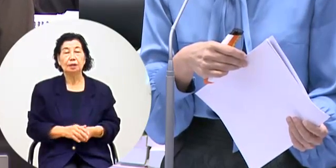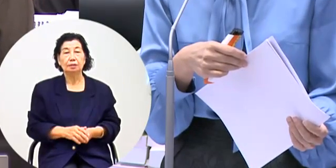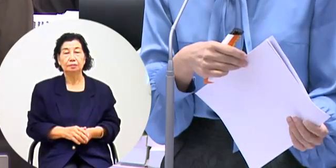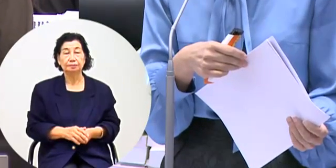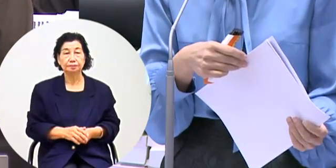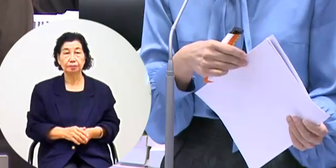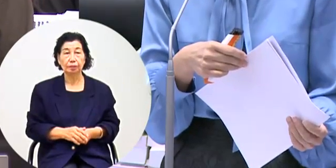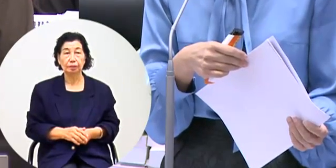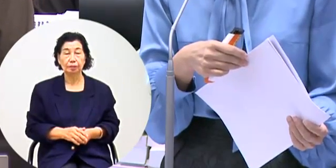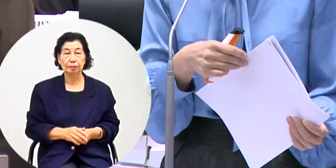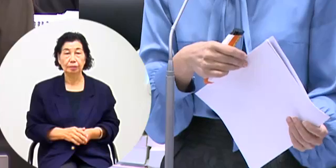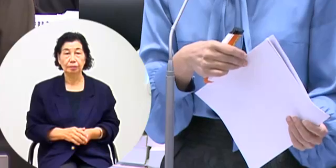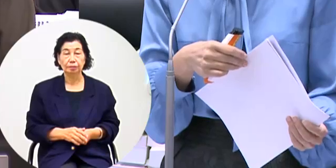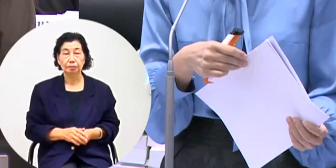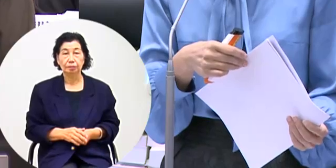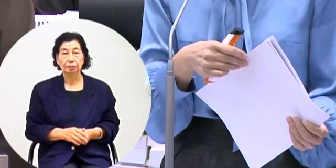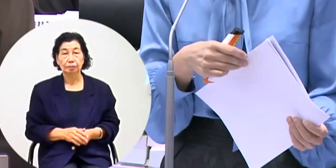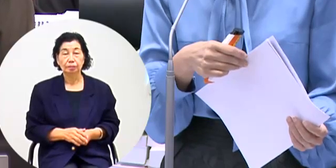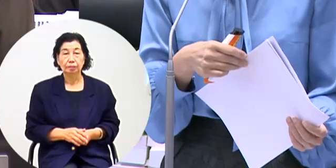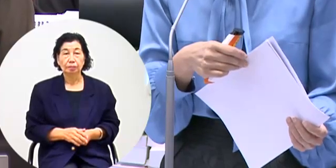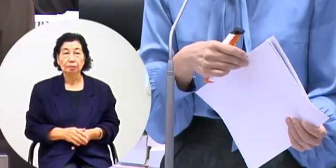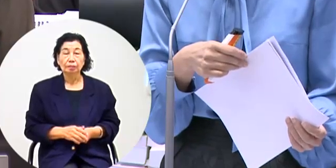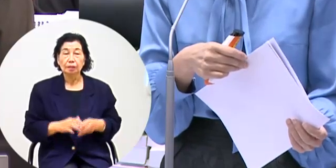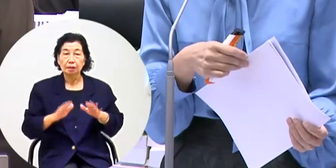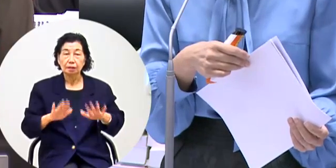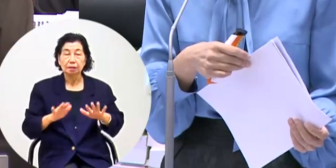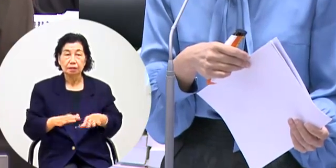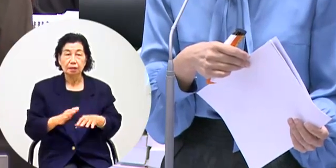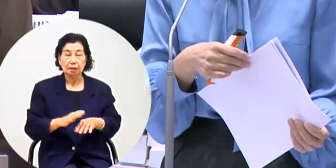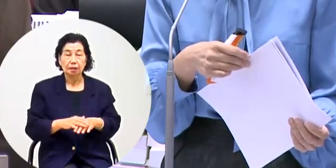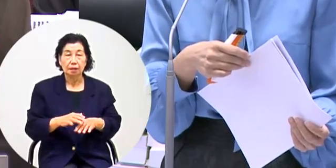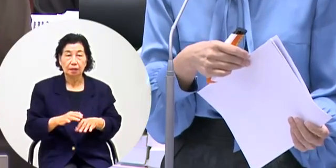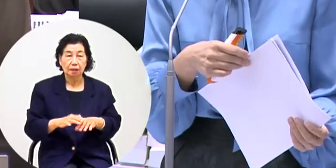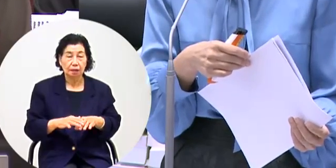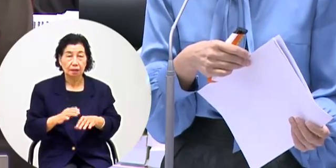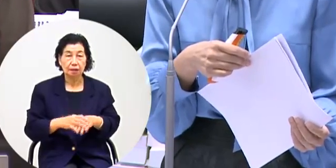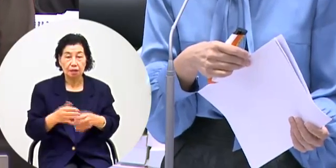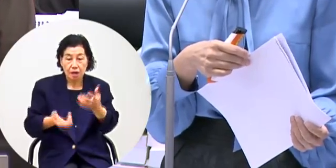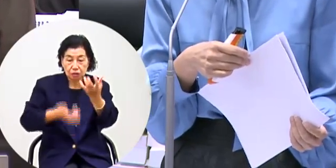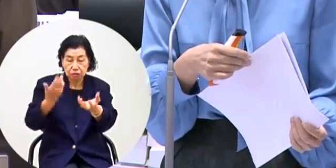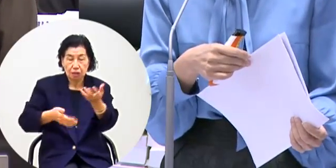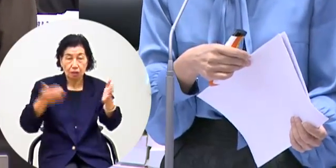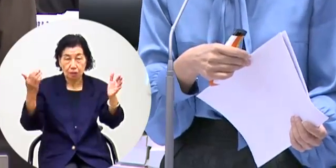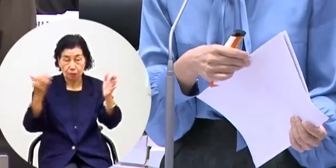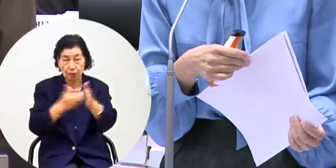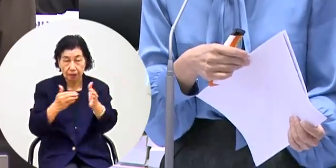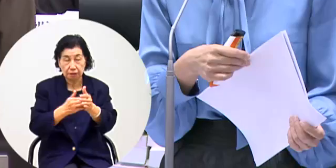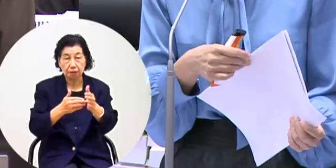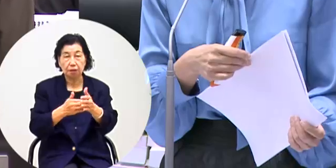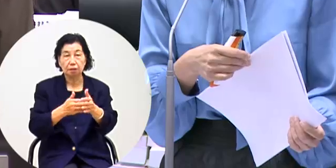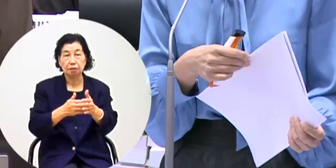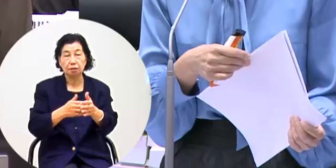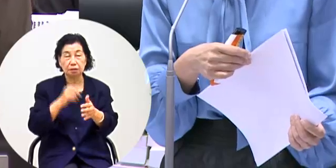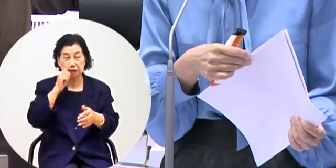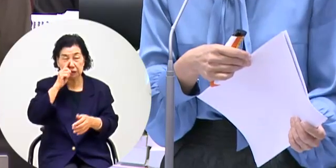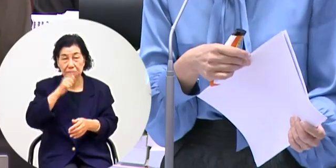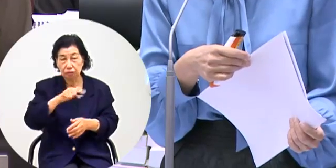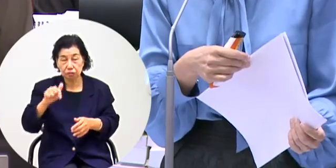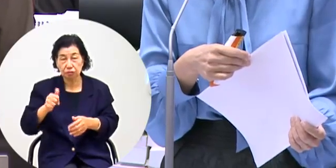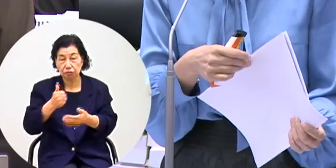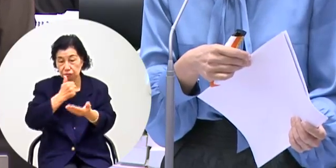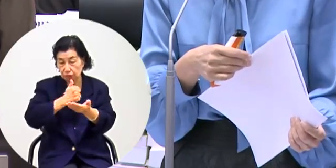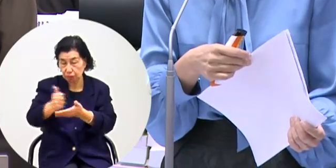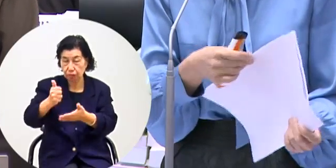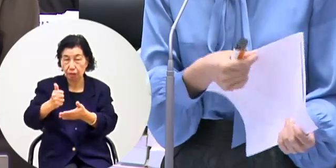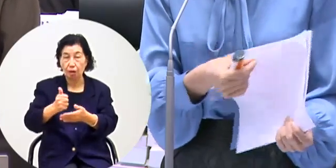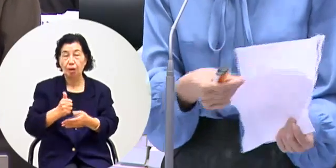果他不应回底渣，我们就不带上， 我们就不带上， 现在已经是这样。 是 那另外一个部分， 局长你要听清楚哦，是这